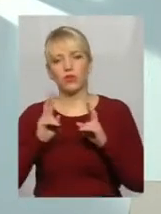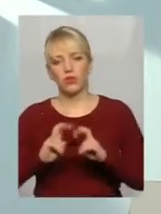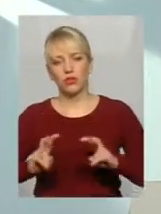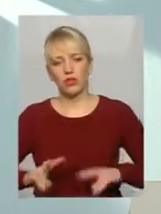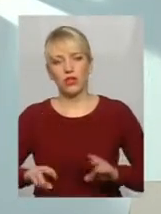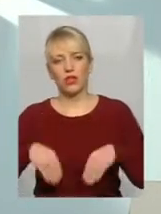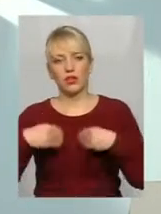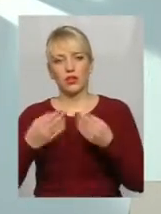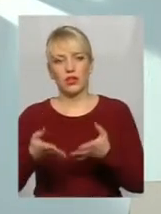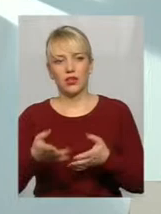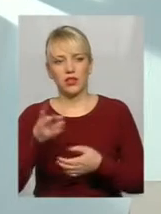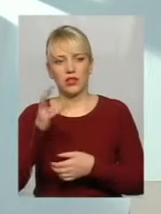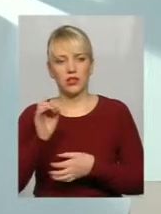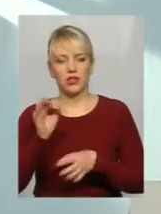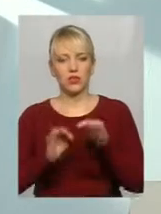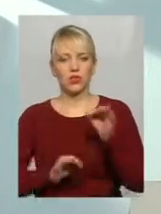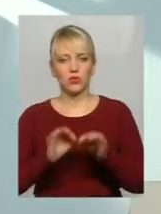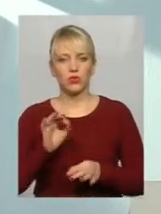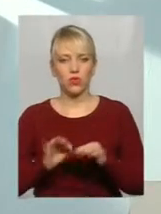на судову